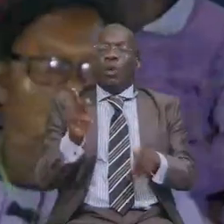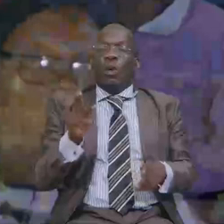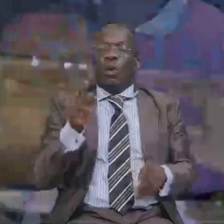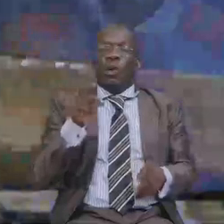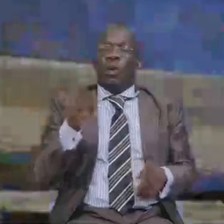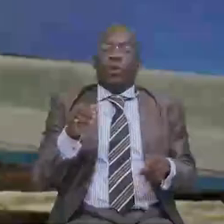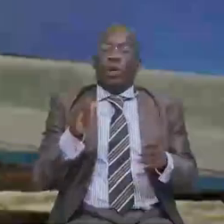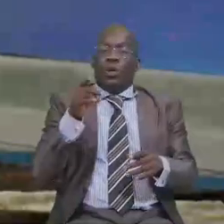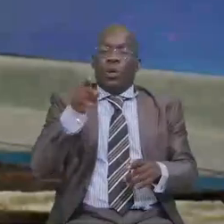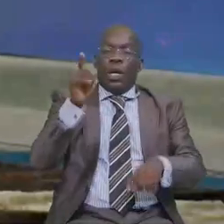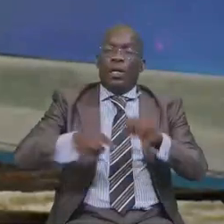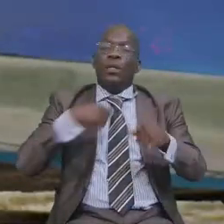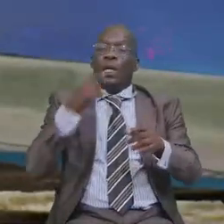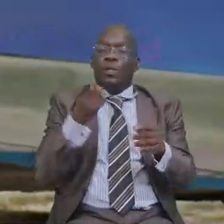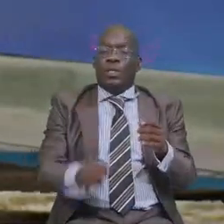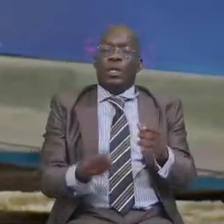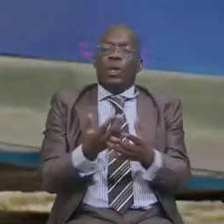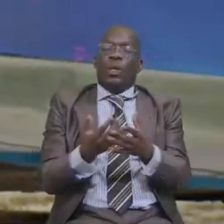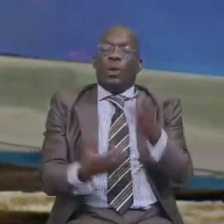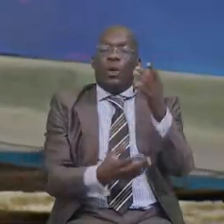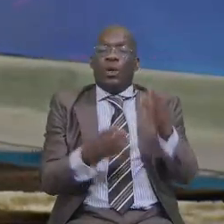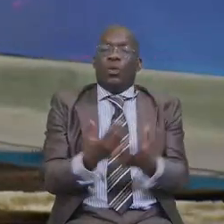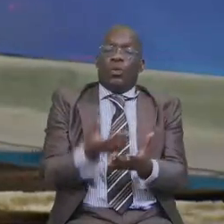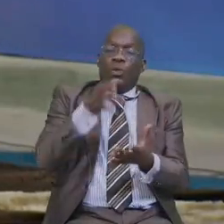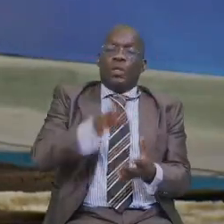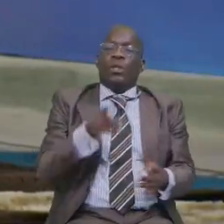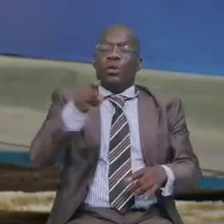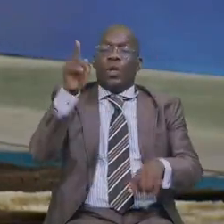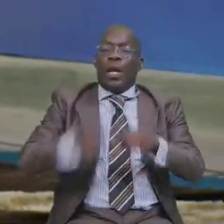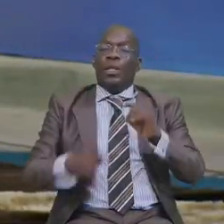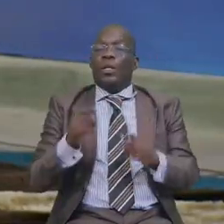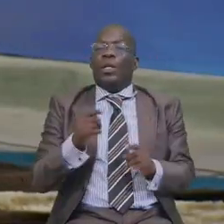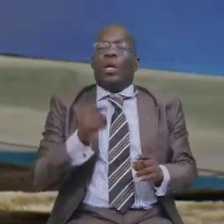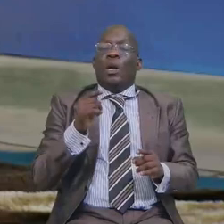sont simples d'esprit comme vous-même. Si vous ne pouvez pas confronter